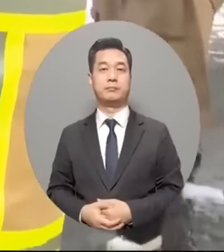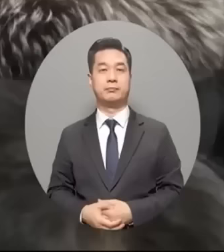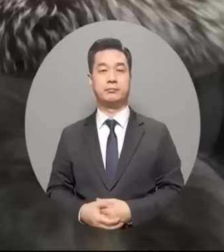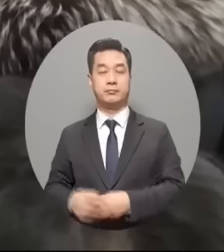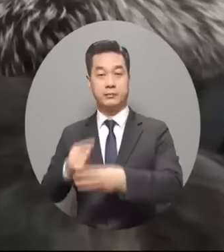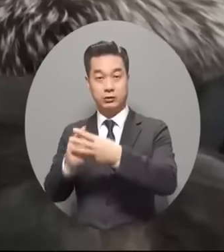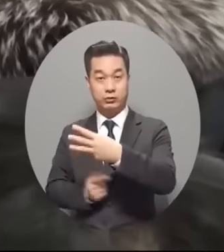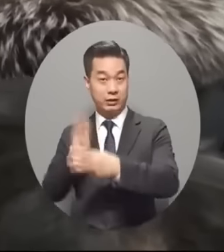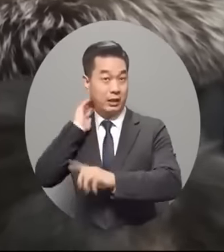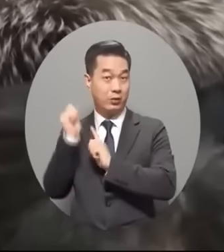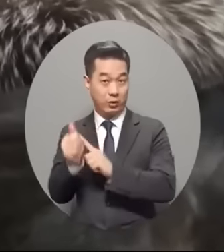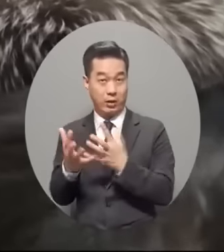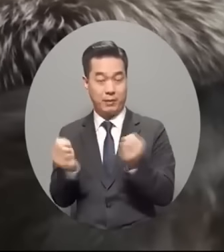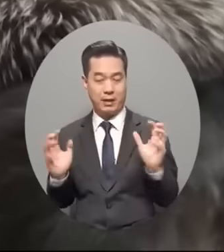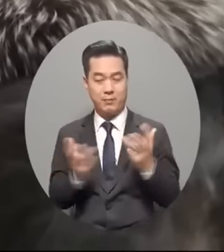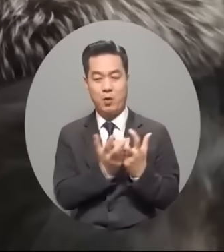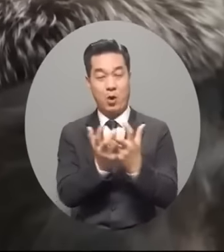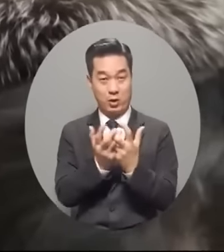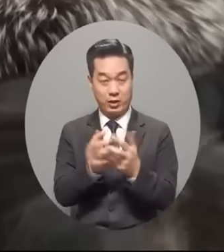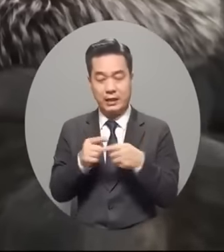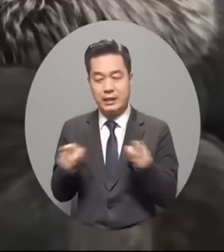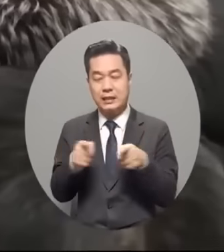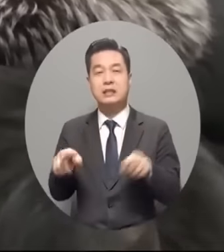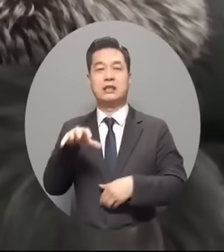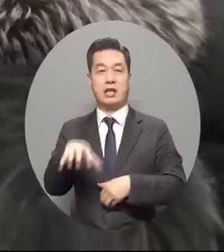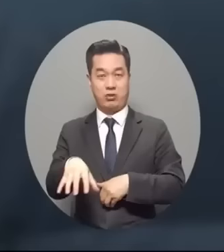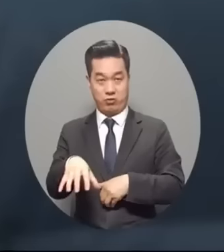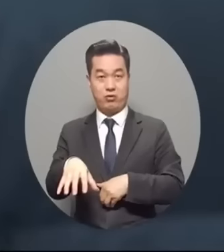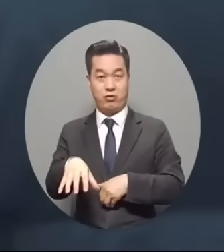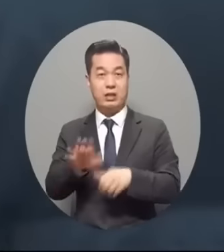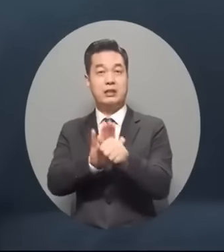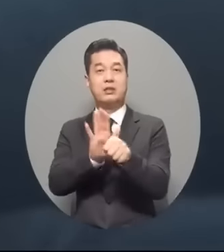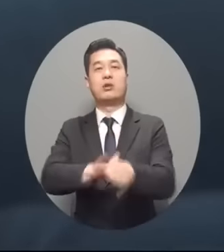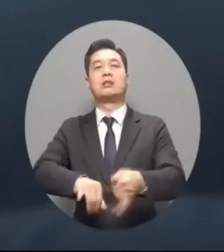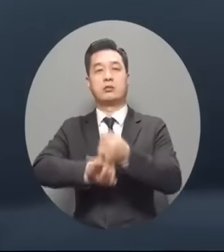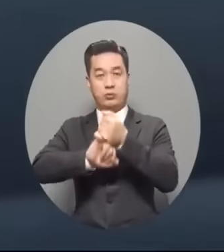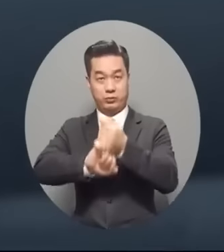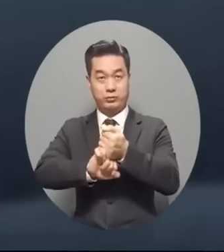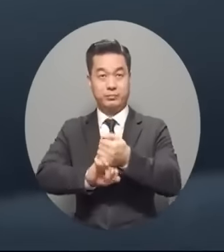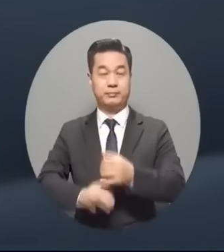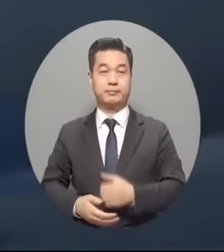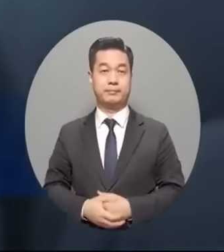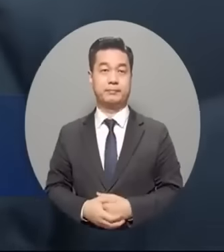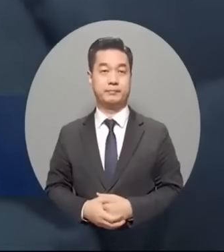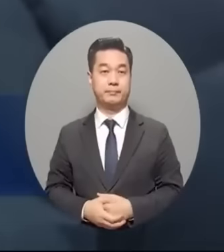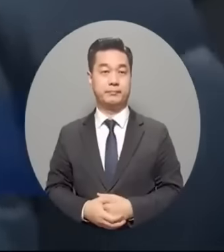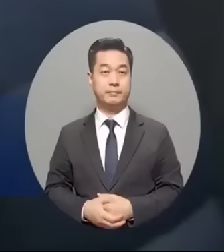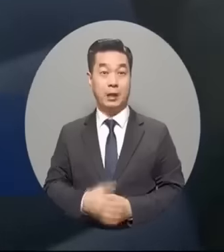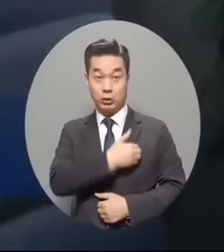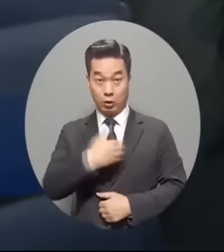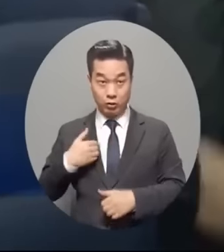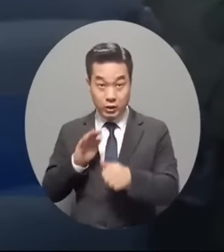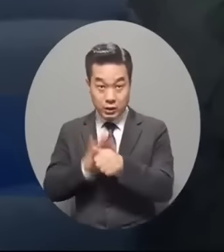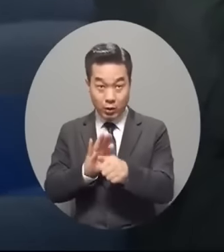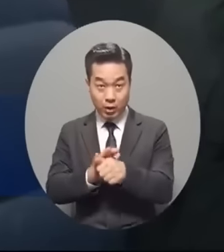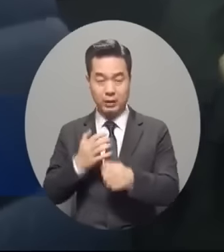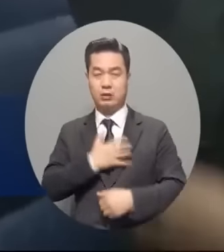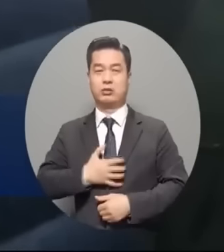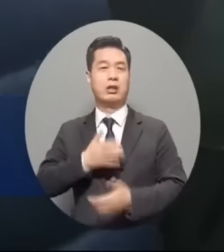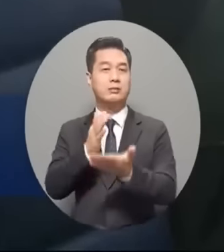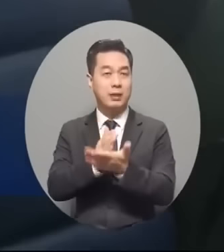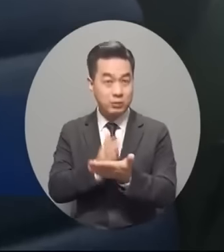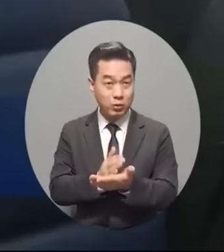대통령은 인파가 모여있던 한 건물 1층에서 지원을 약속했습니다. 넉넉히 지원할 테니까 아, 네, 알겠습니다. 걱정하지